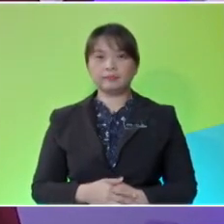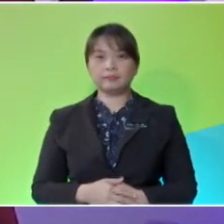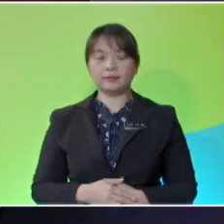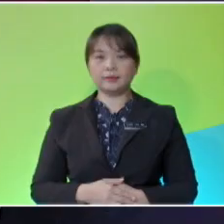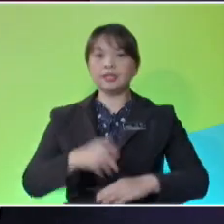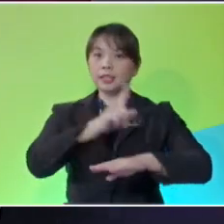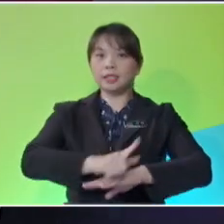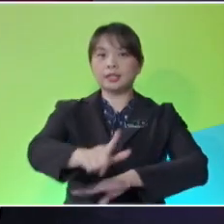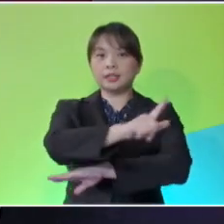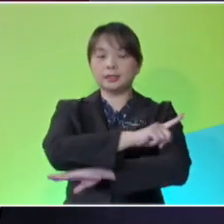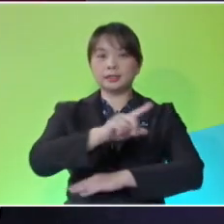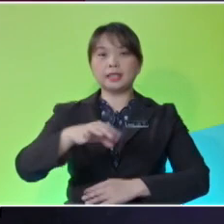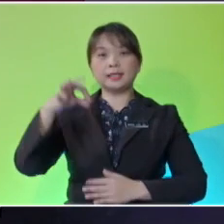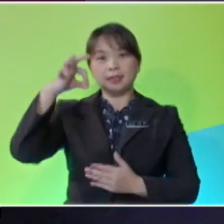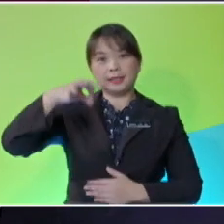okey